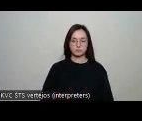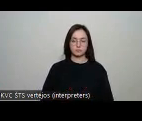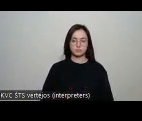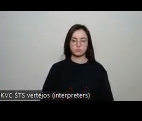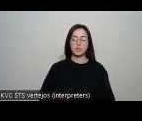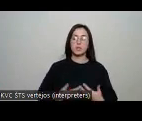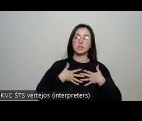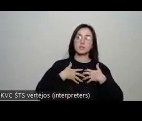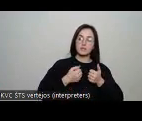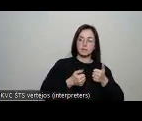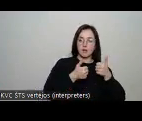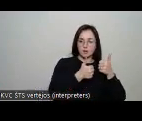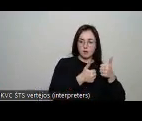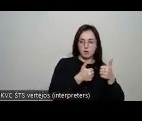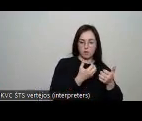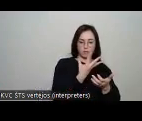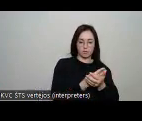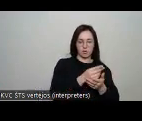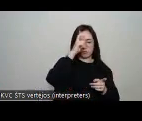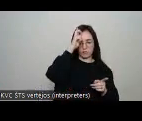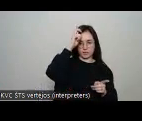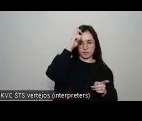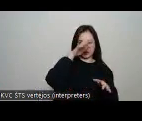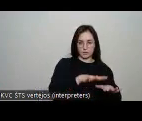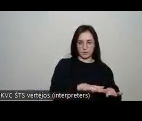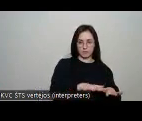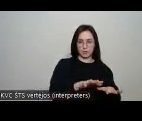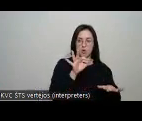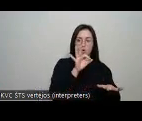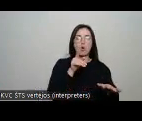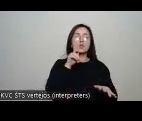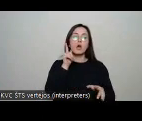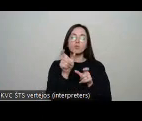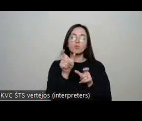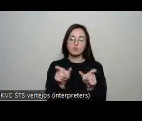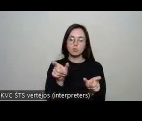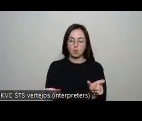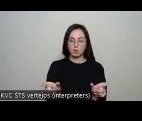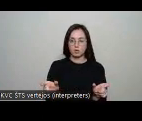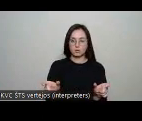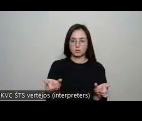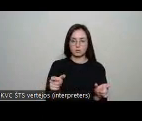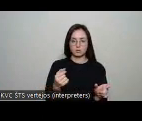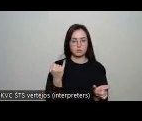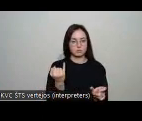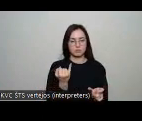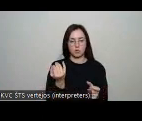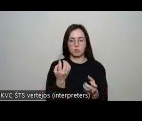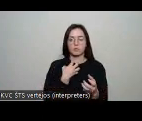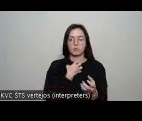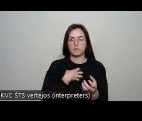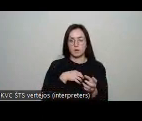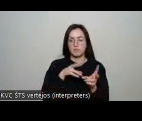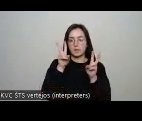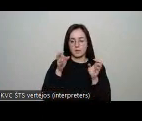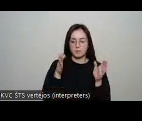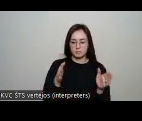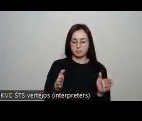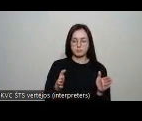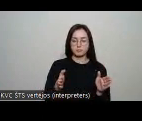Sveikata ir gerovė šioje šalyje, kalbant apie jaunus žmonės, yra labai tikrai realiai svarbi tema.